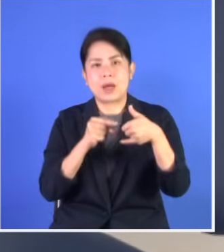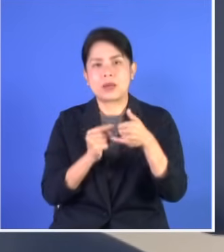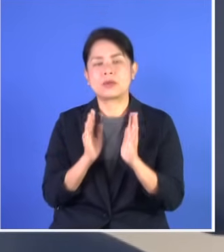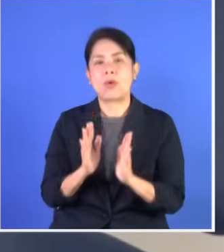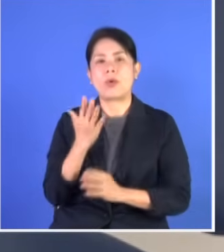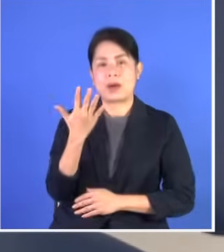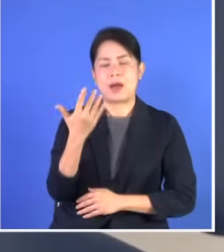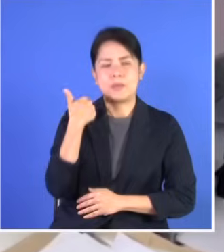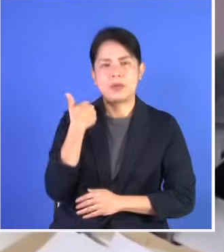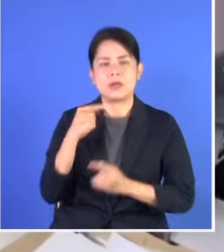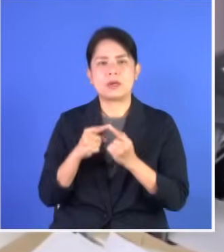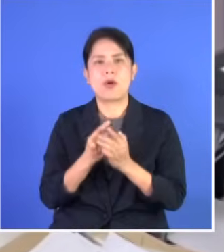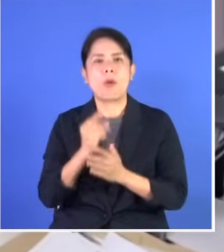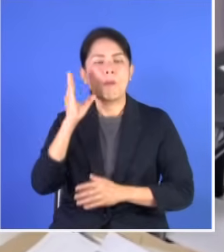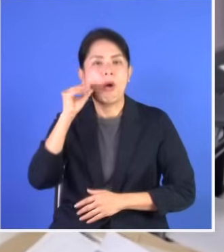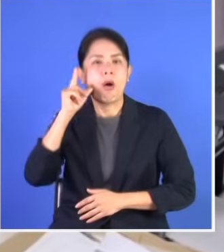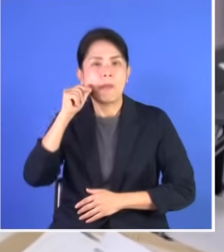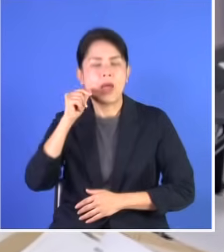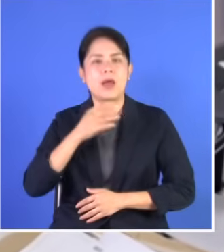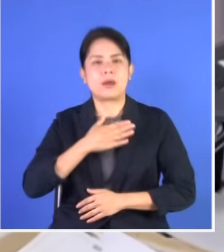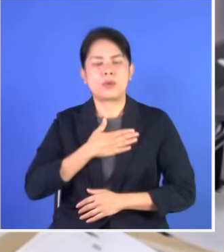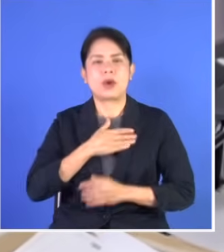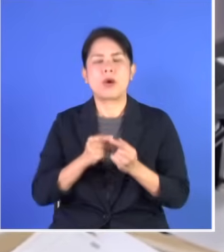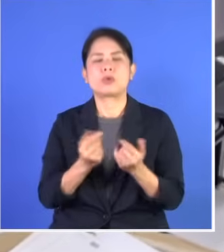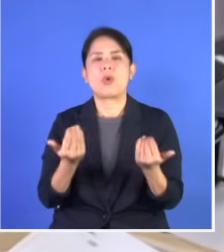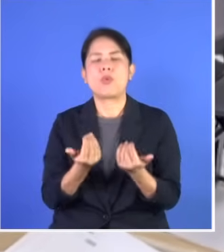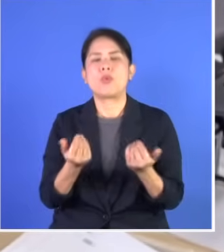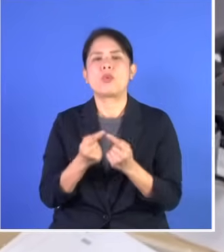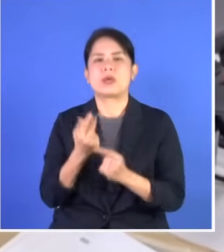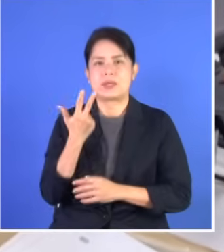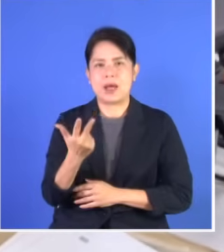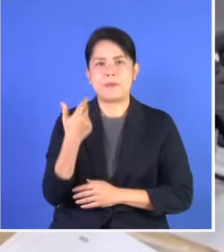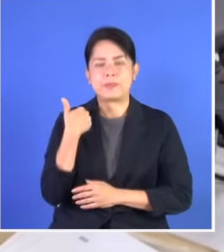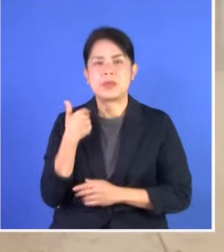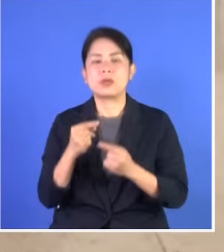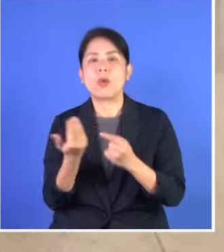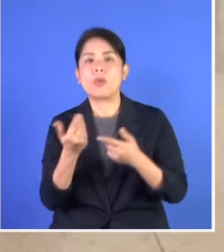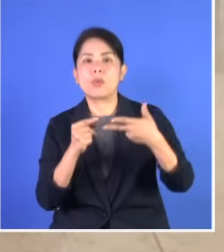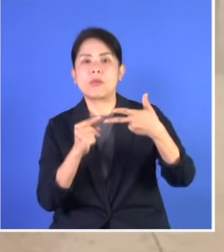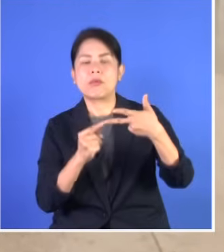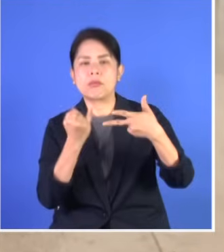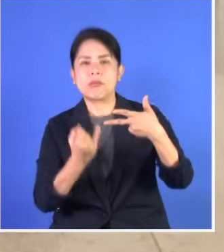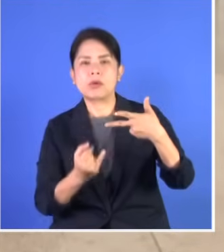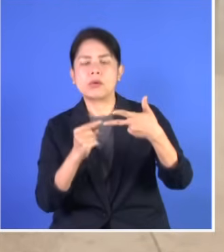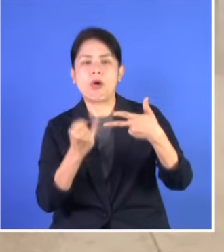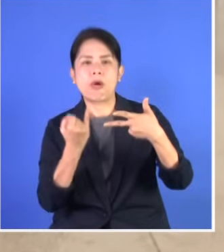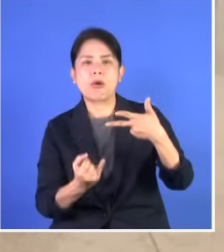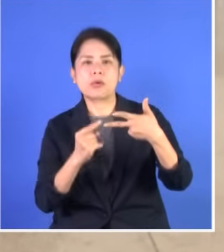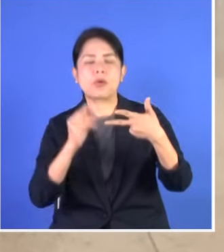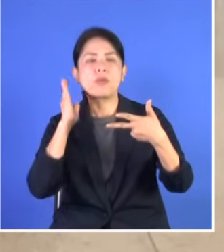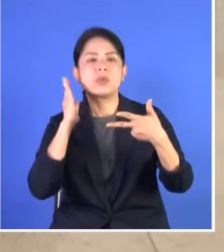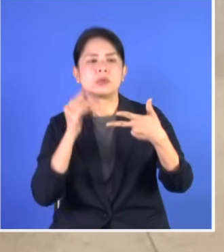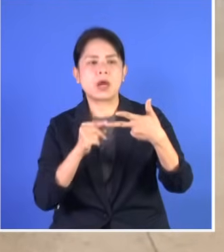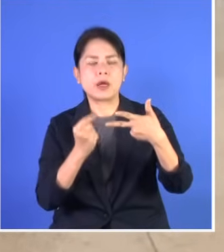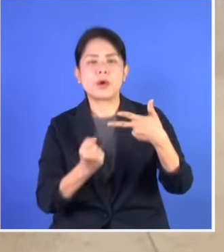พ่อแม่และก็ลูกอีก3คนนะครับน้องบลูเนี่ยเป็นลูกคนเล็กอายุ3ขวบก็คือหายไปพร้อมกับเมียนี่แหละหายไปพร้อมกับแม่เนี่ย